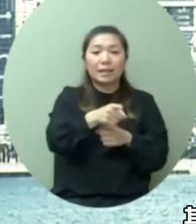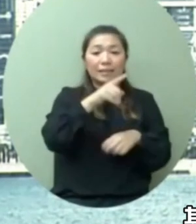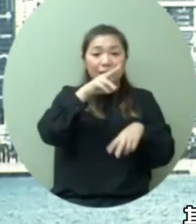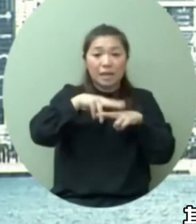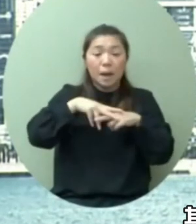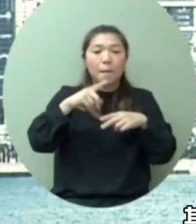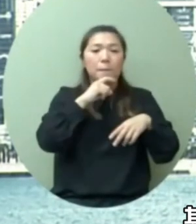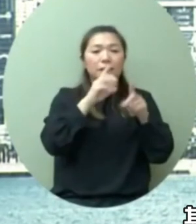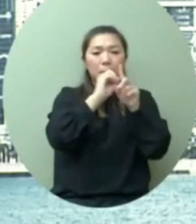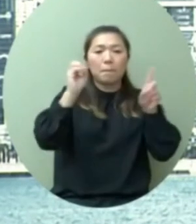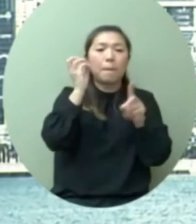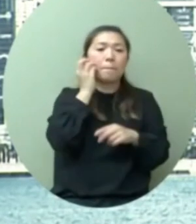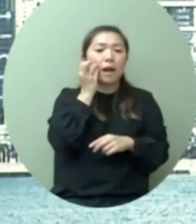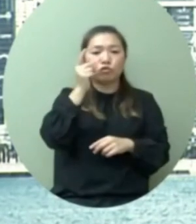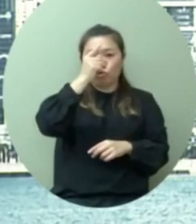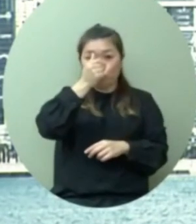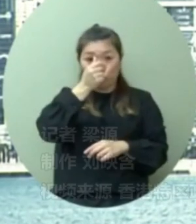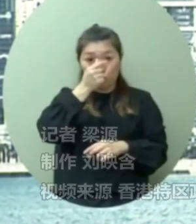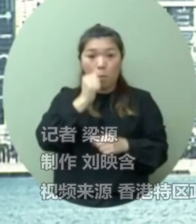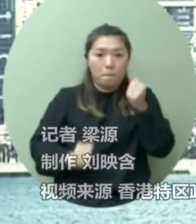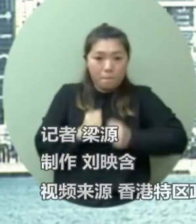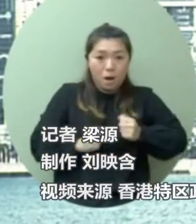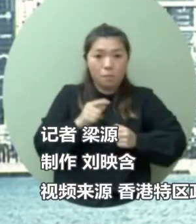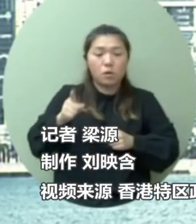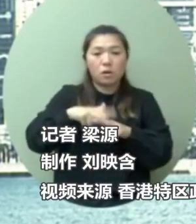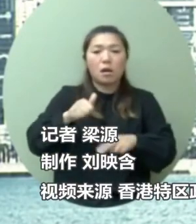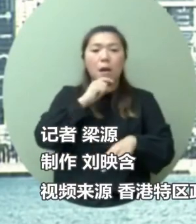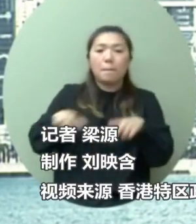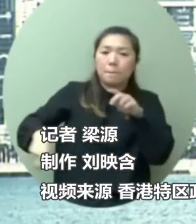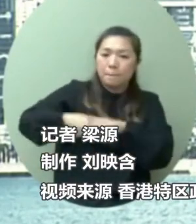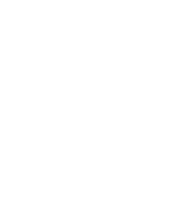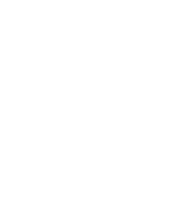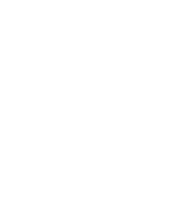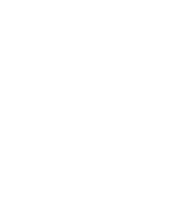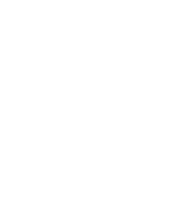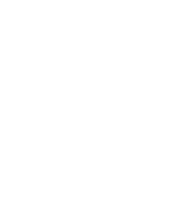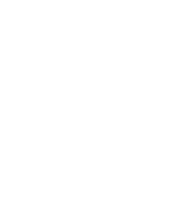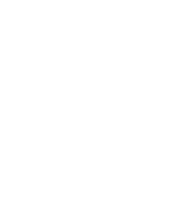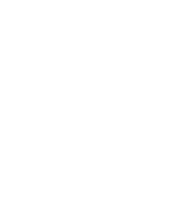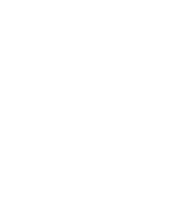百米飛人蘇炳添先生，同埋乒乓球手馬龍先生。